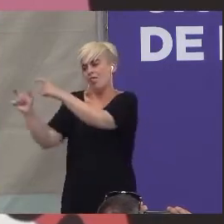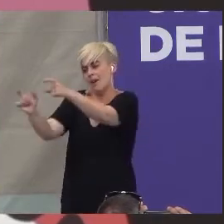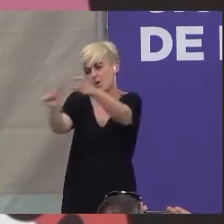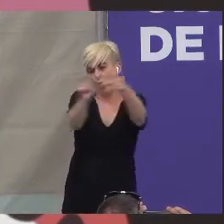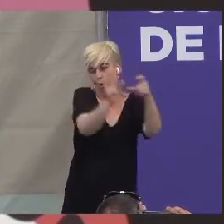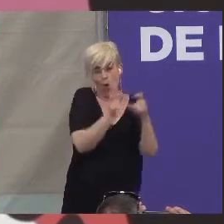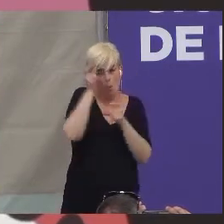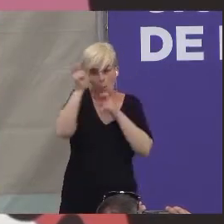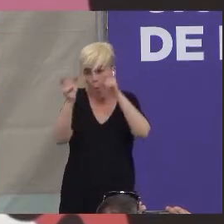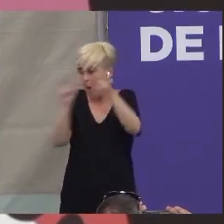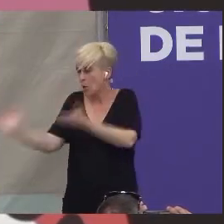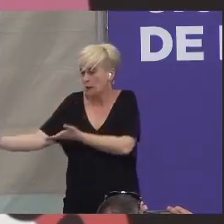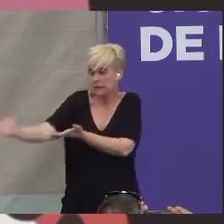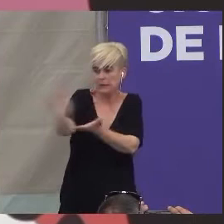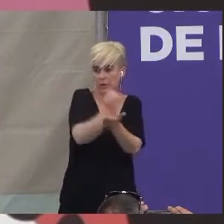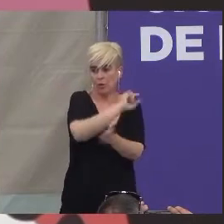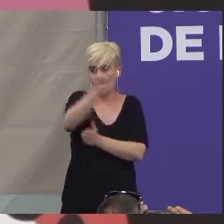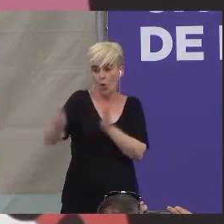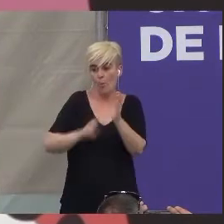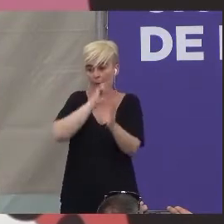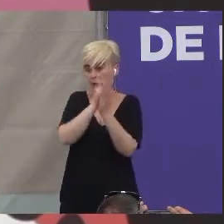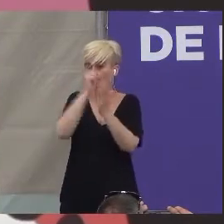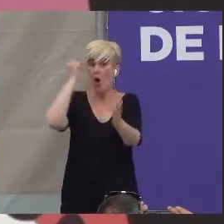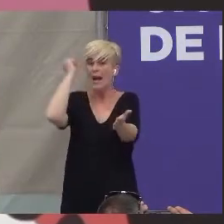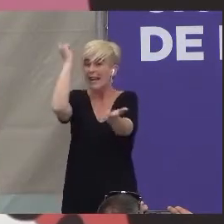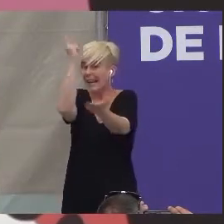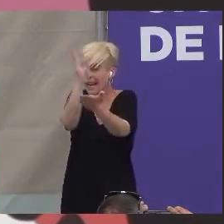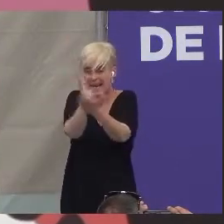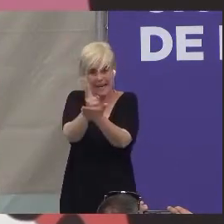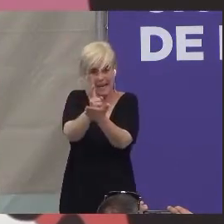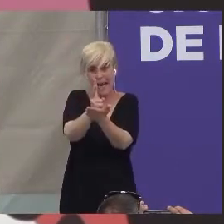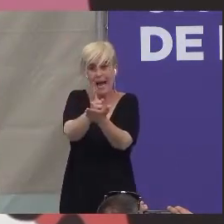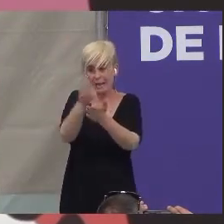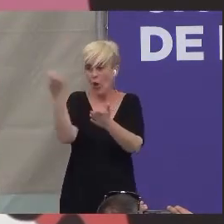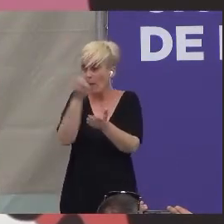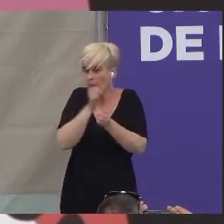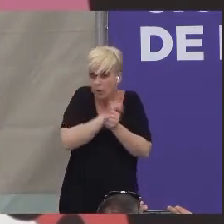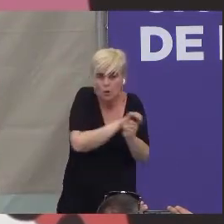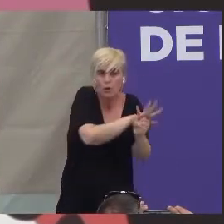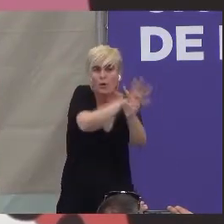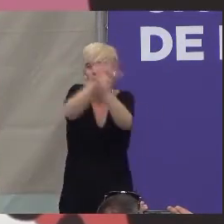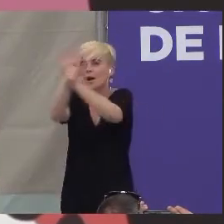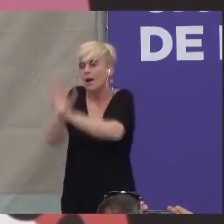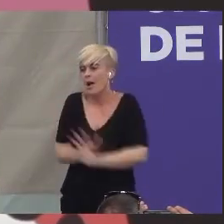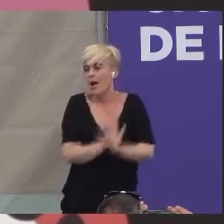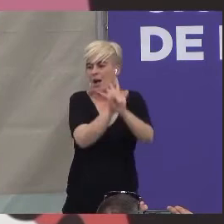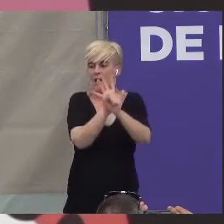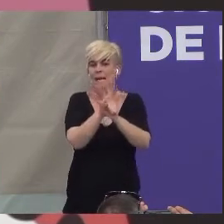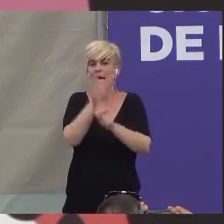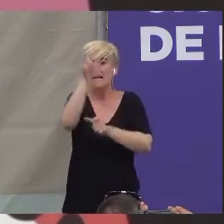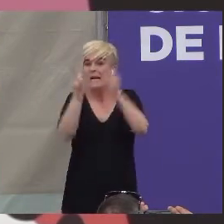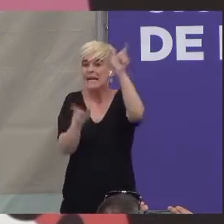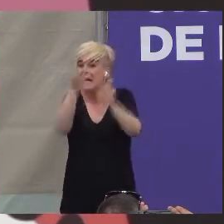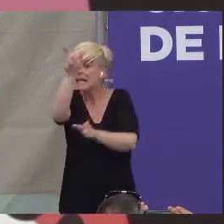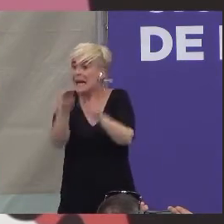els pobles. Tenim un repte enorme, que és el d'estendre's, el d'arribar, i allà on hi ha gent,